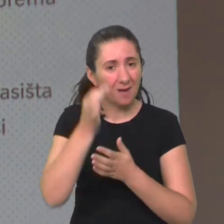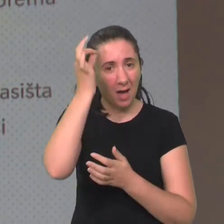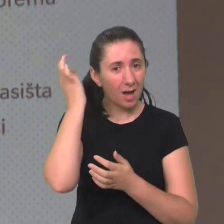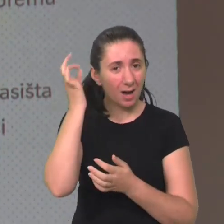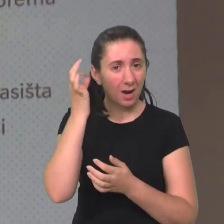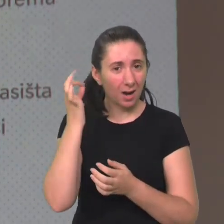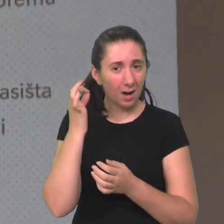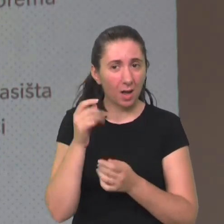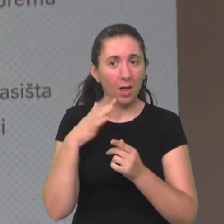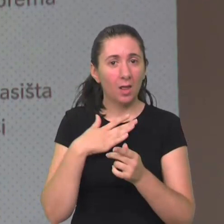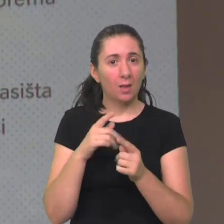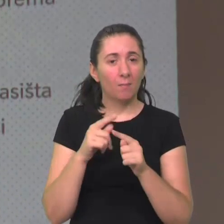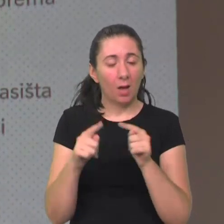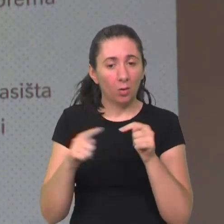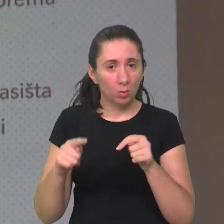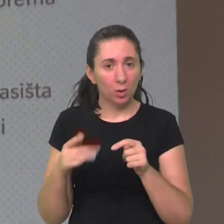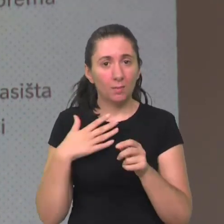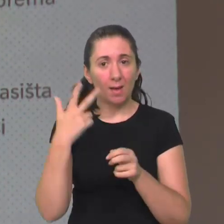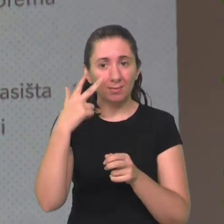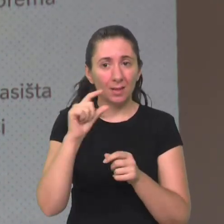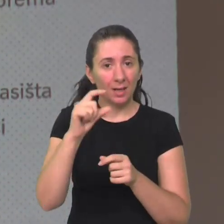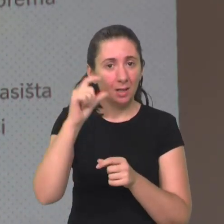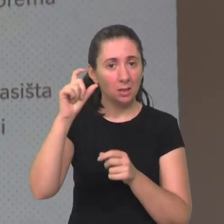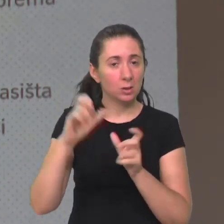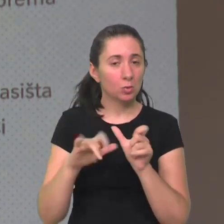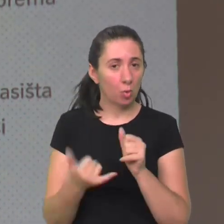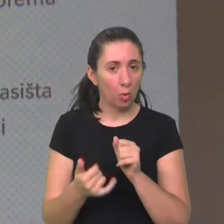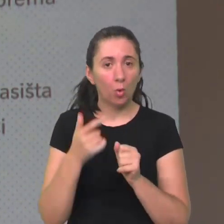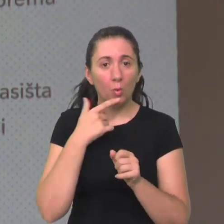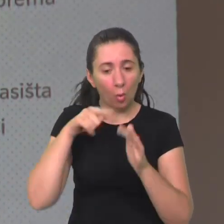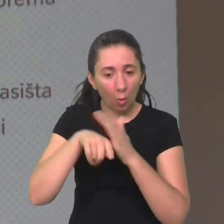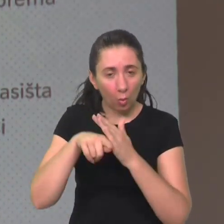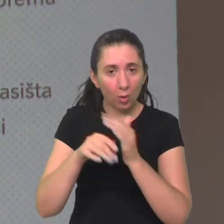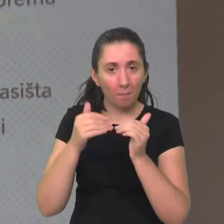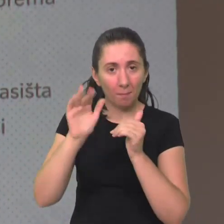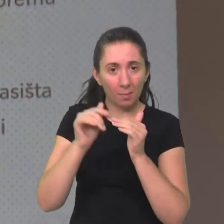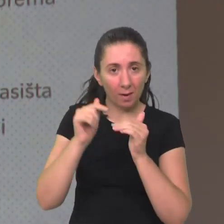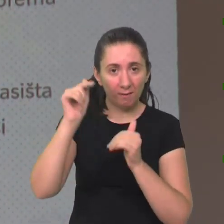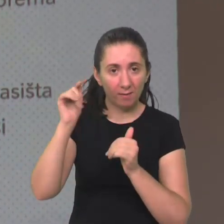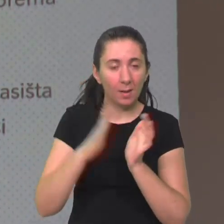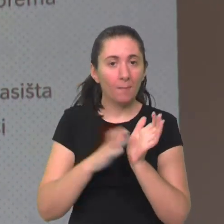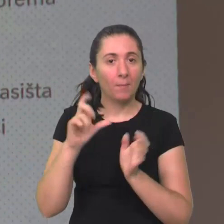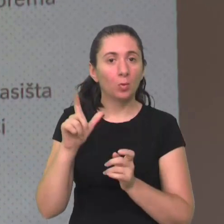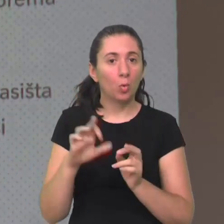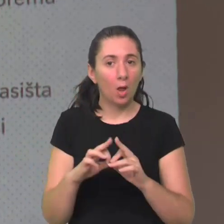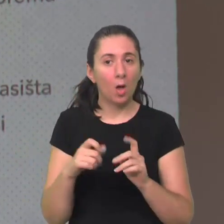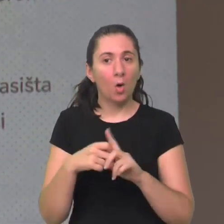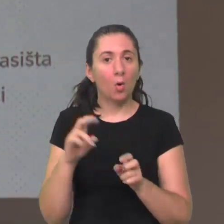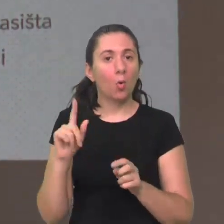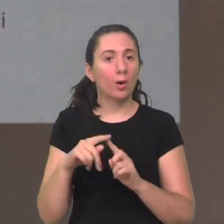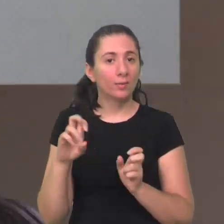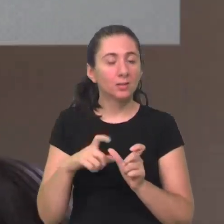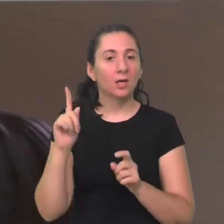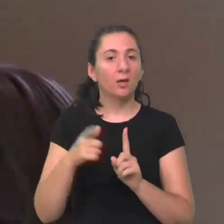je cilindričnog oblika i sastoji se od ta tri sloja koja su iznutra prema van, medula, korteks i